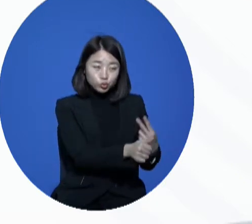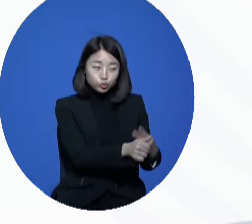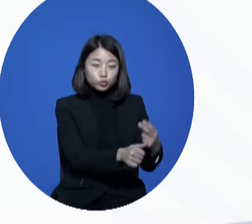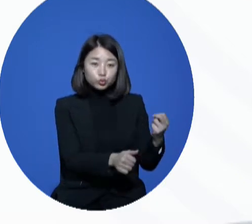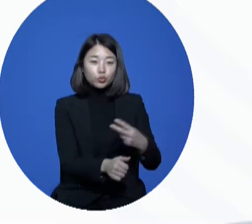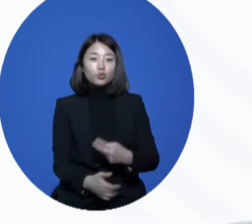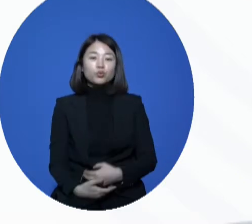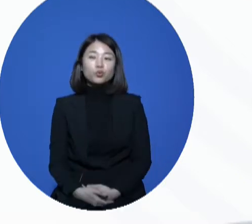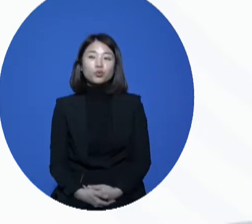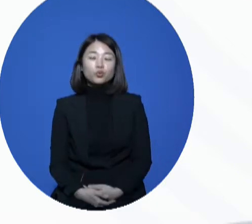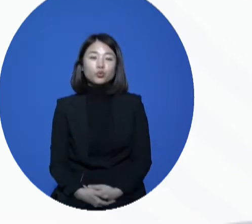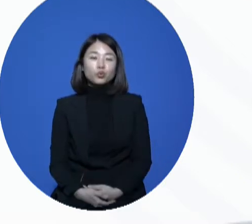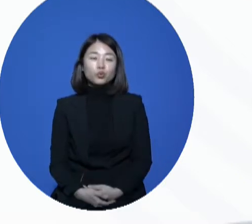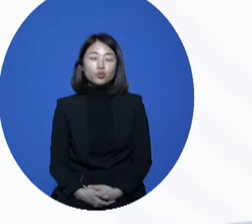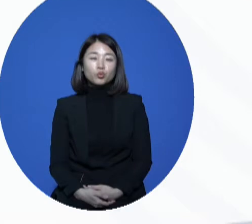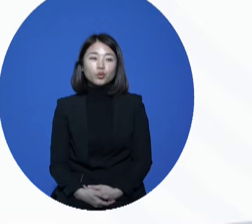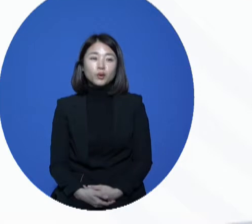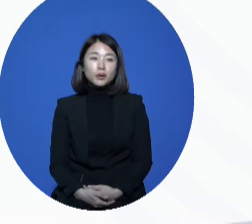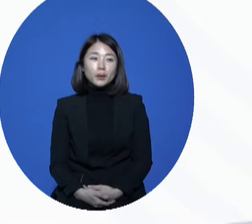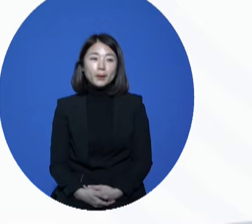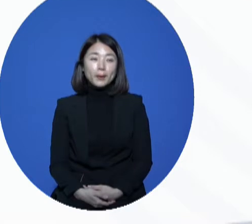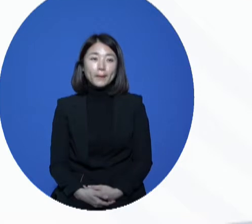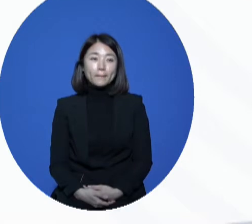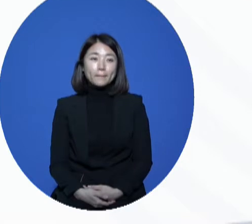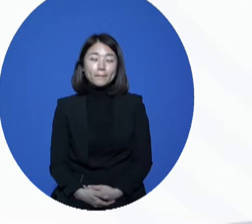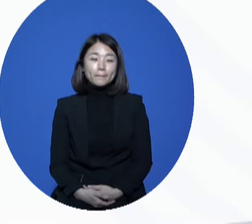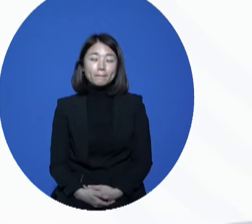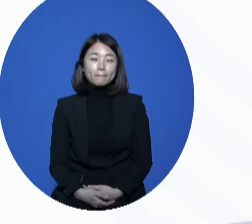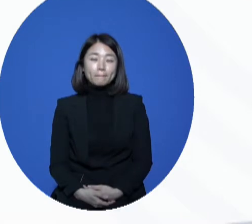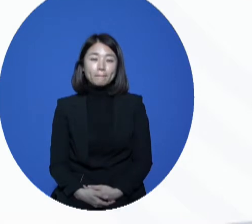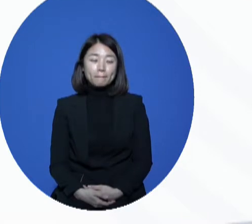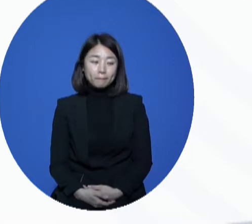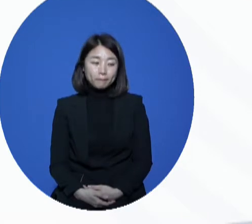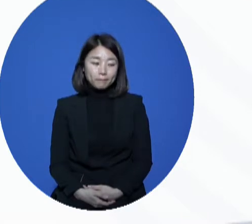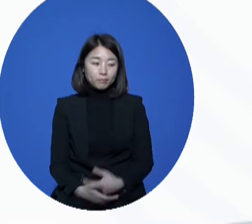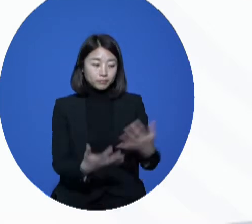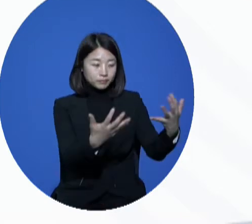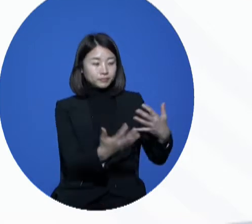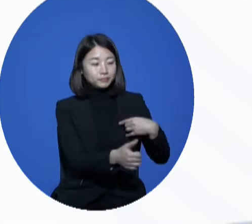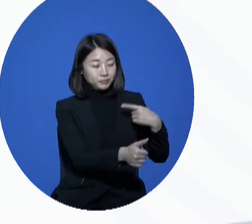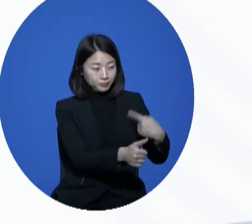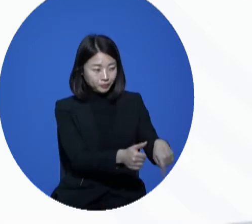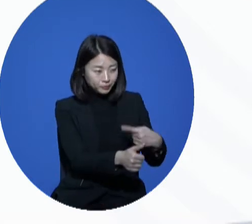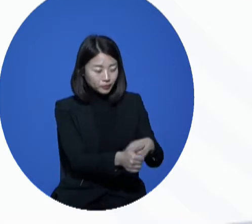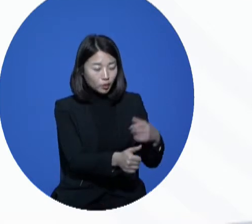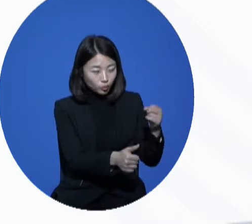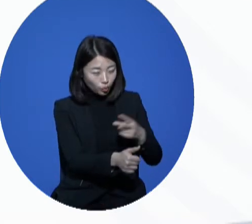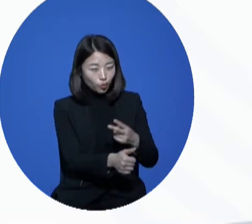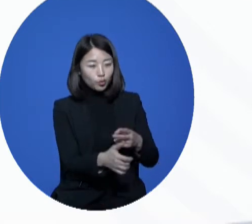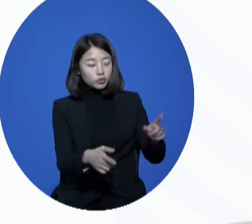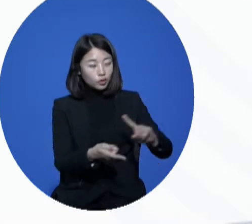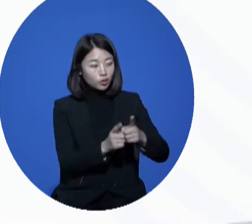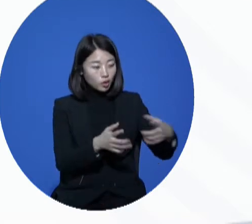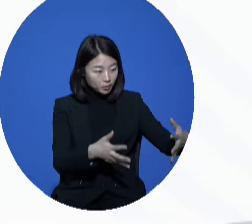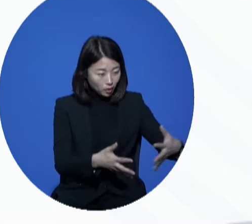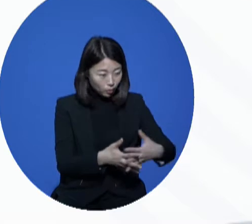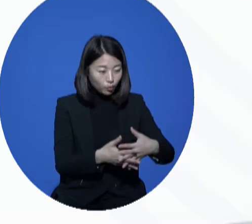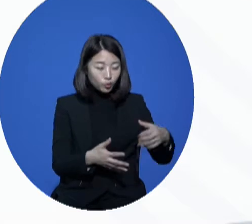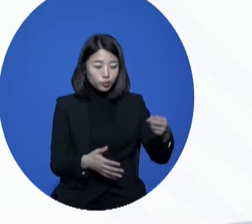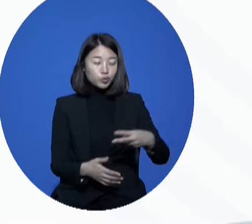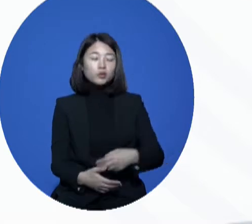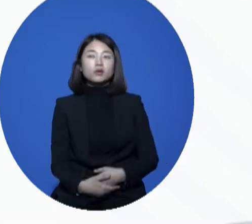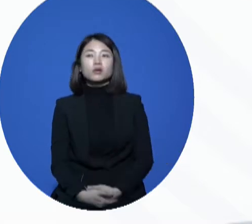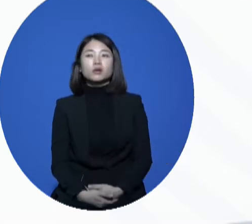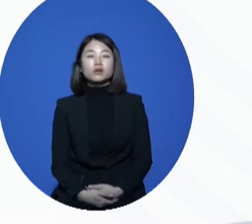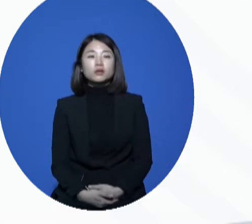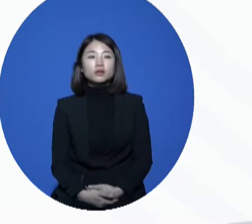교수들이라든지 그 전문가들을 상대로 어떤 교육도 하고 협의도 하고 또 우리